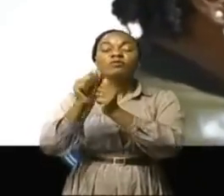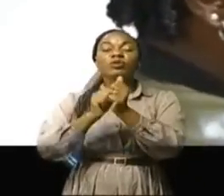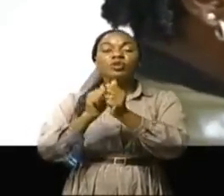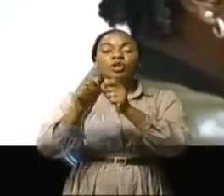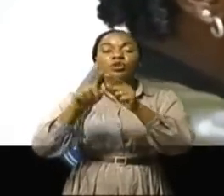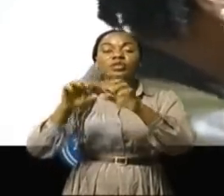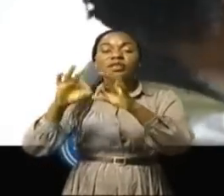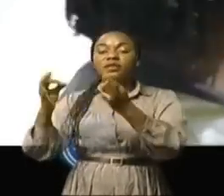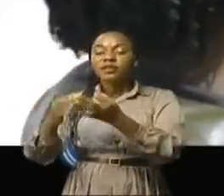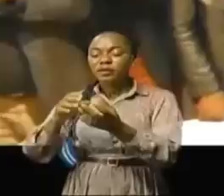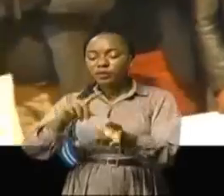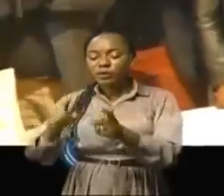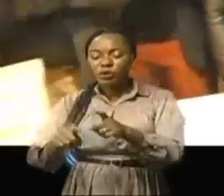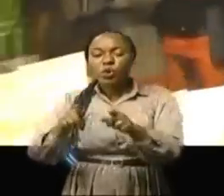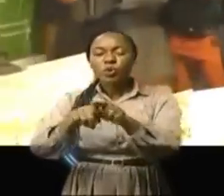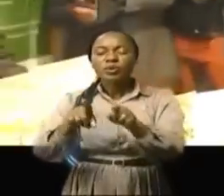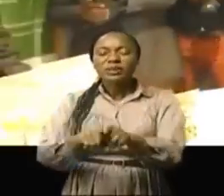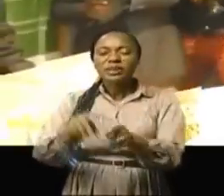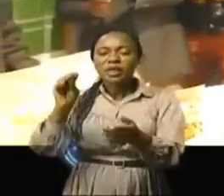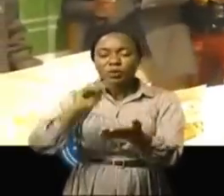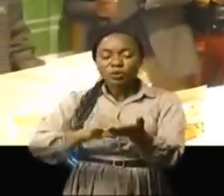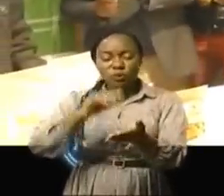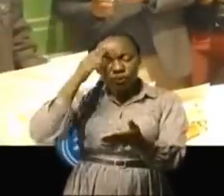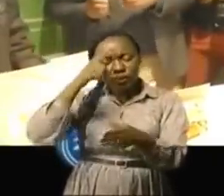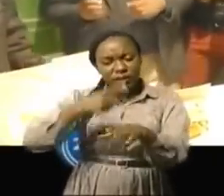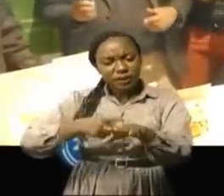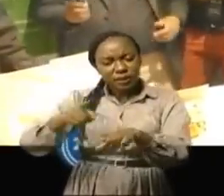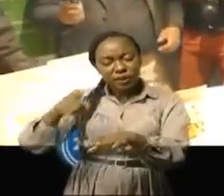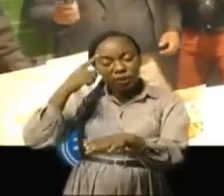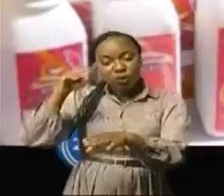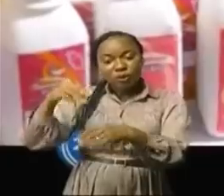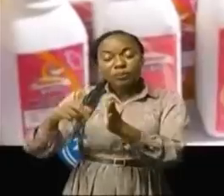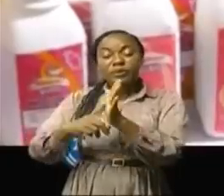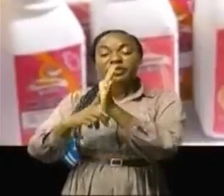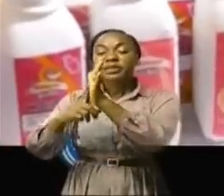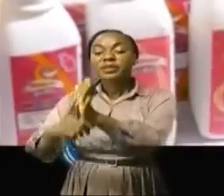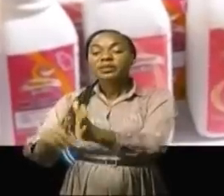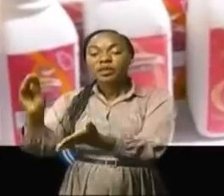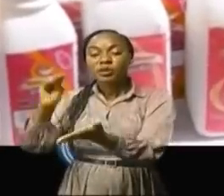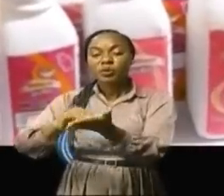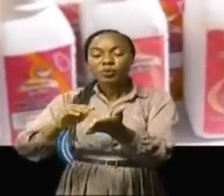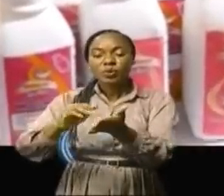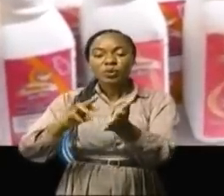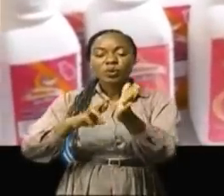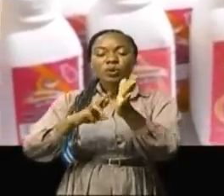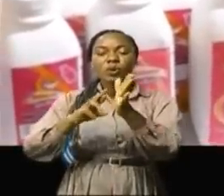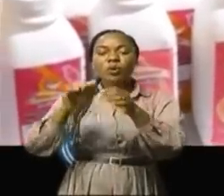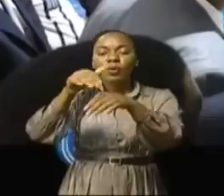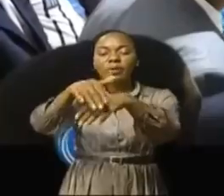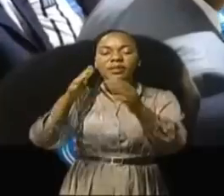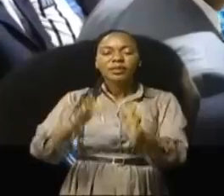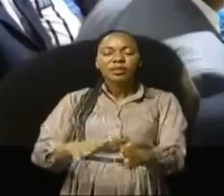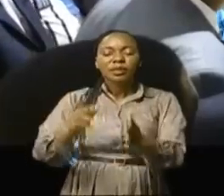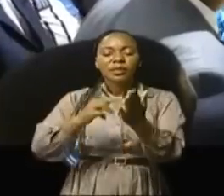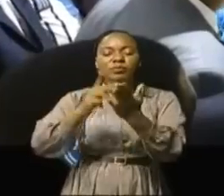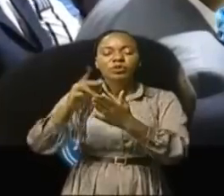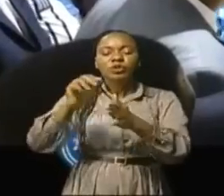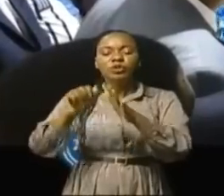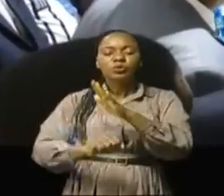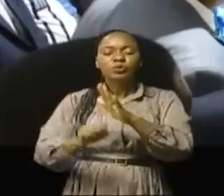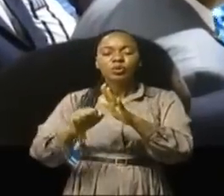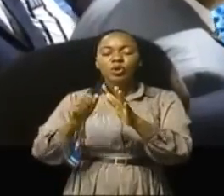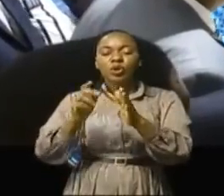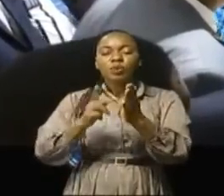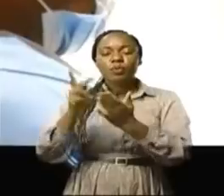foyers améliorés. Cet instant a permis en fait à la FAO de présenter aux participants des projets des sous-programmes de l'environnement réalisés